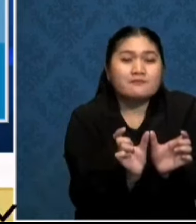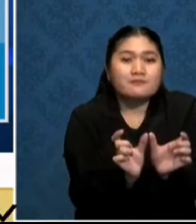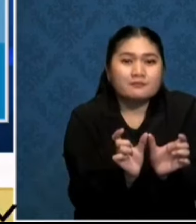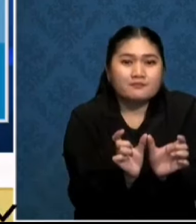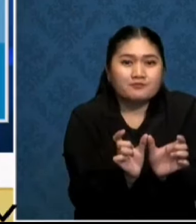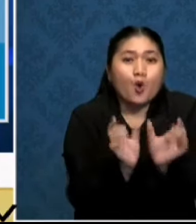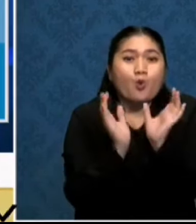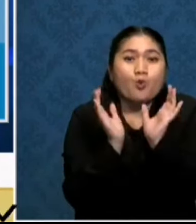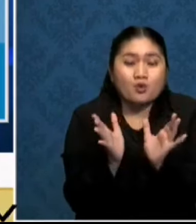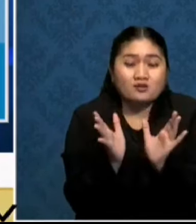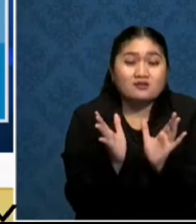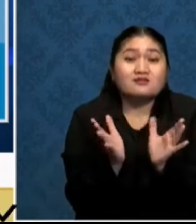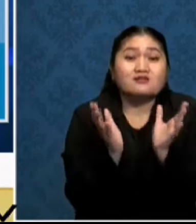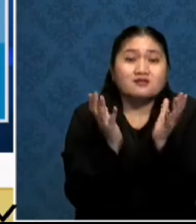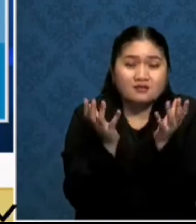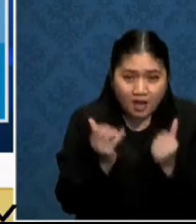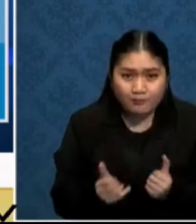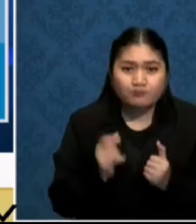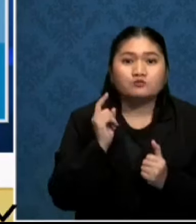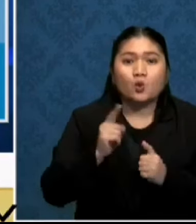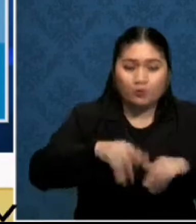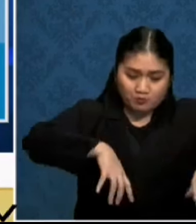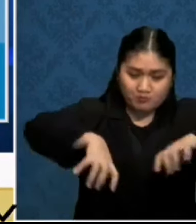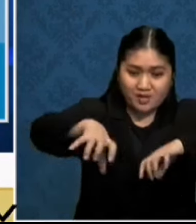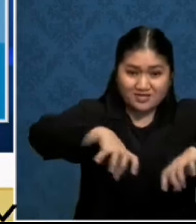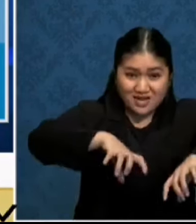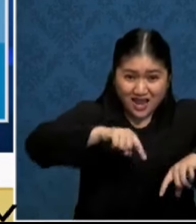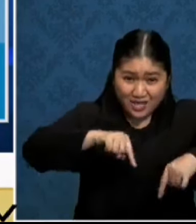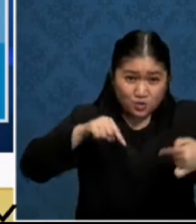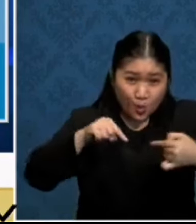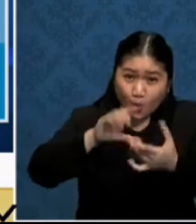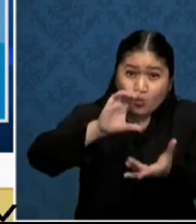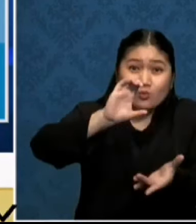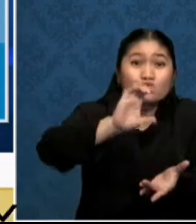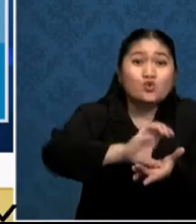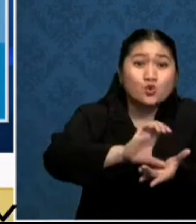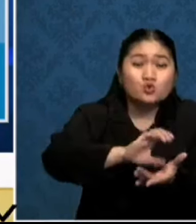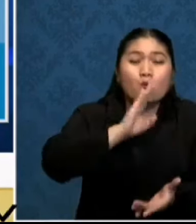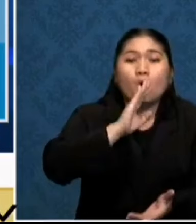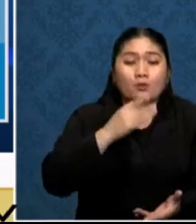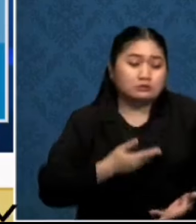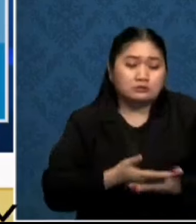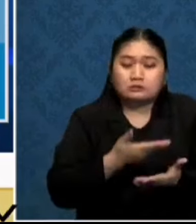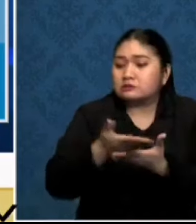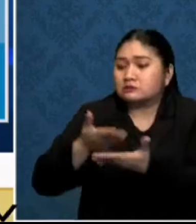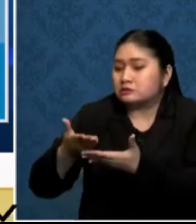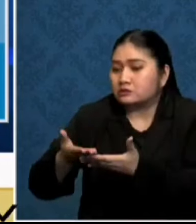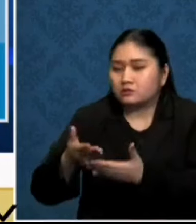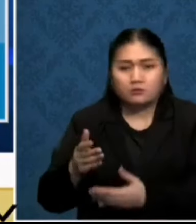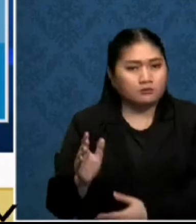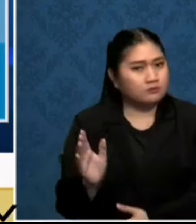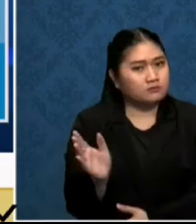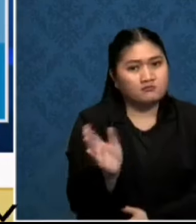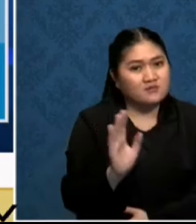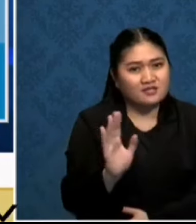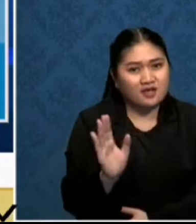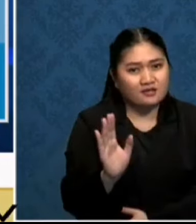นำไปใช้จัดหาสินทรัพย์ประเภททุนไม่ใช่เอาไปบริโภคผมแปล